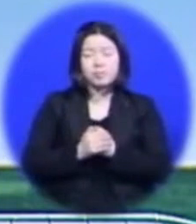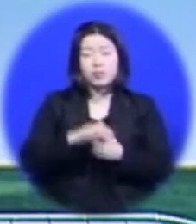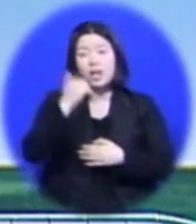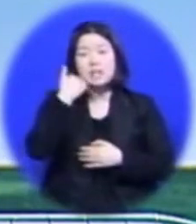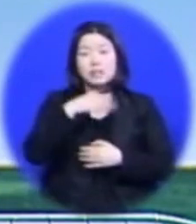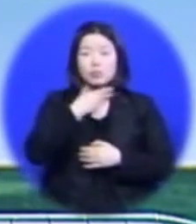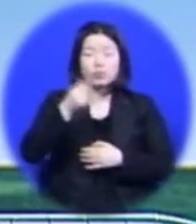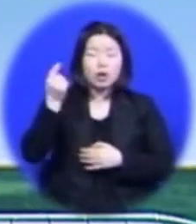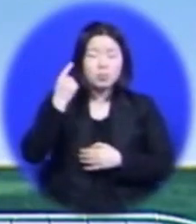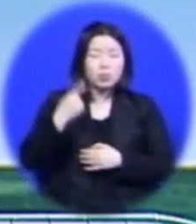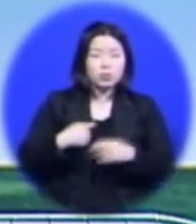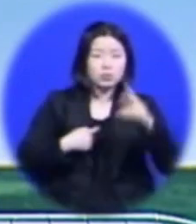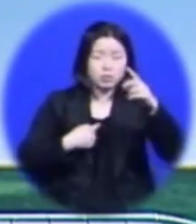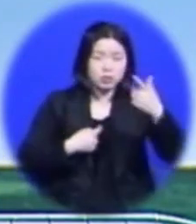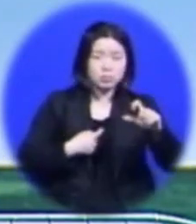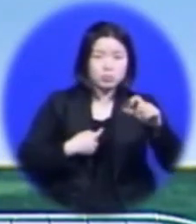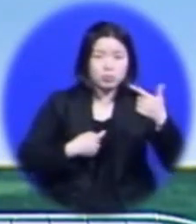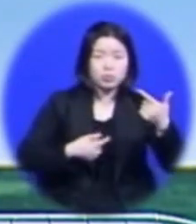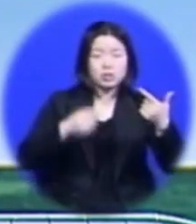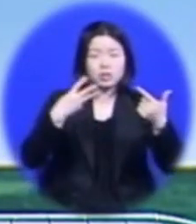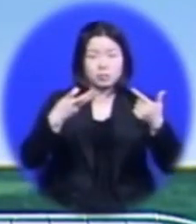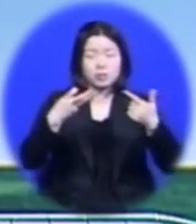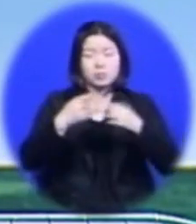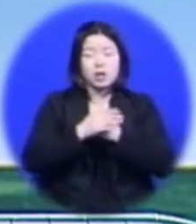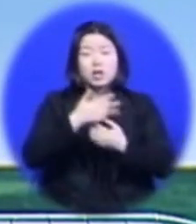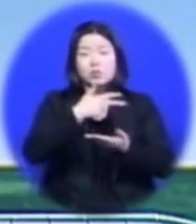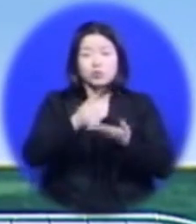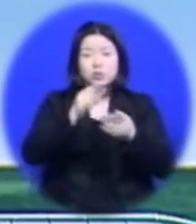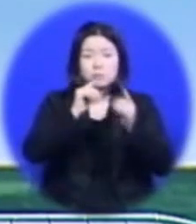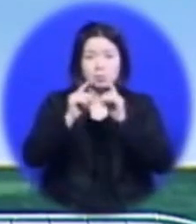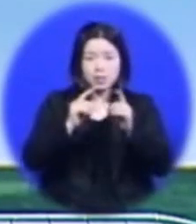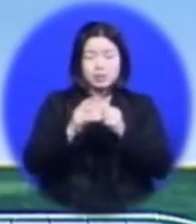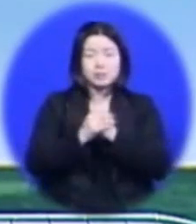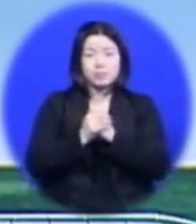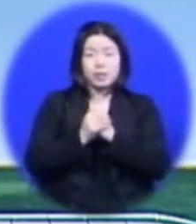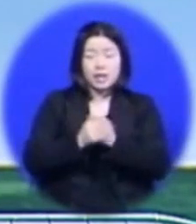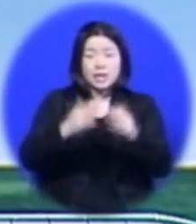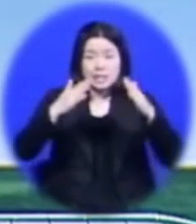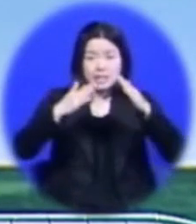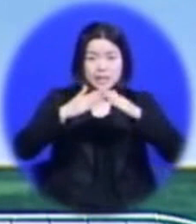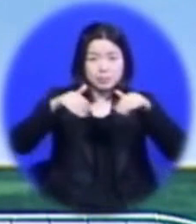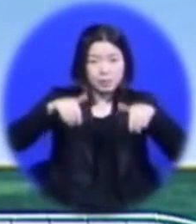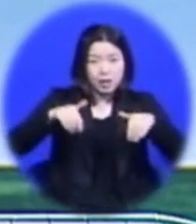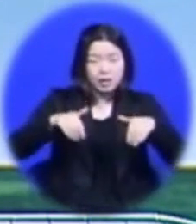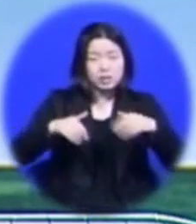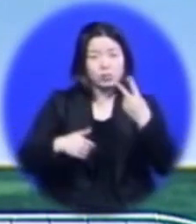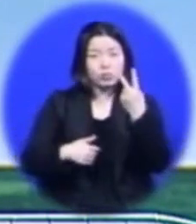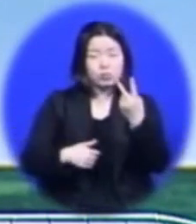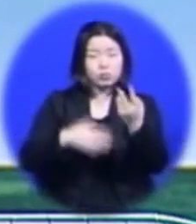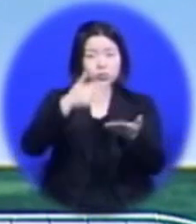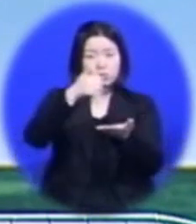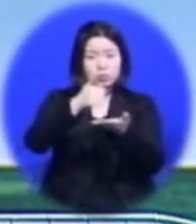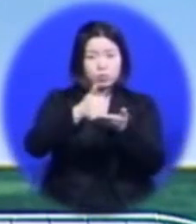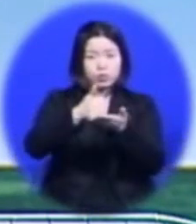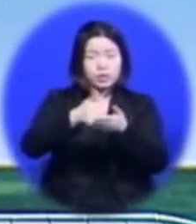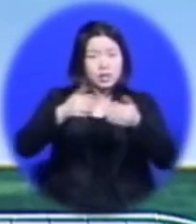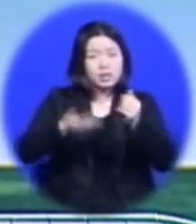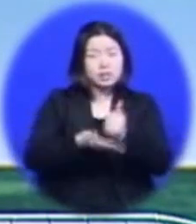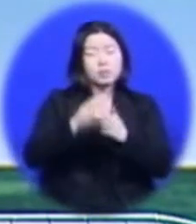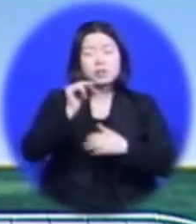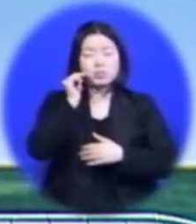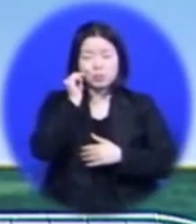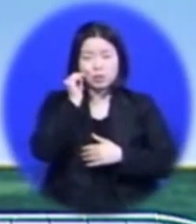누가복음 16장 13절에 주님이 말씀하셨습니다. 집 하인이 두 주인을 섬길 수 없나니 혹